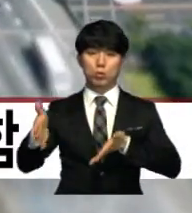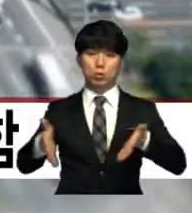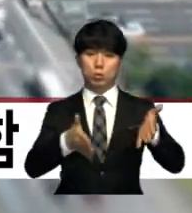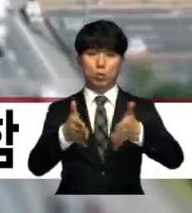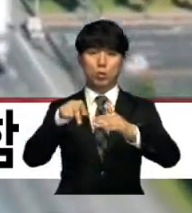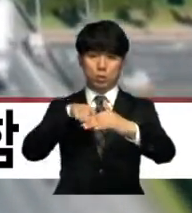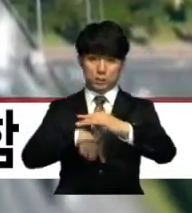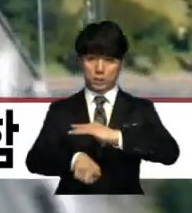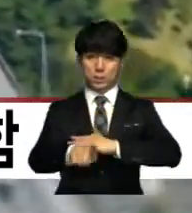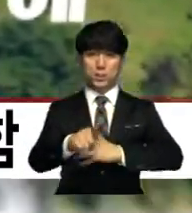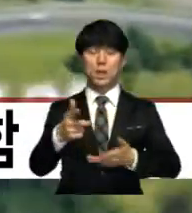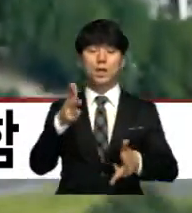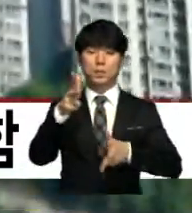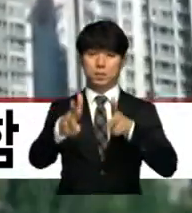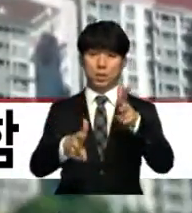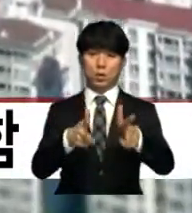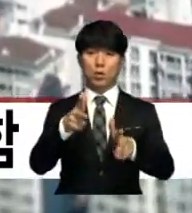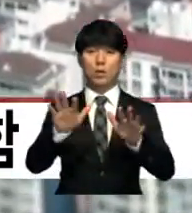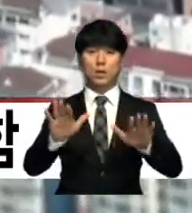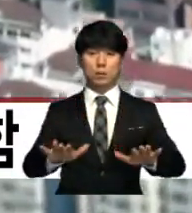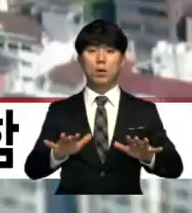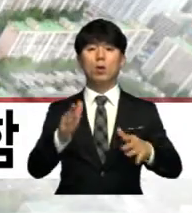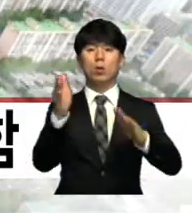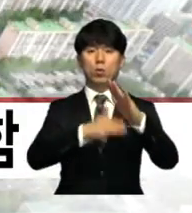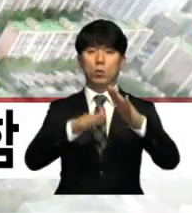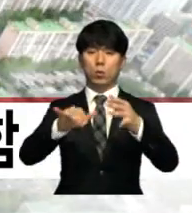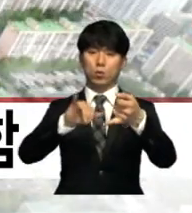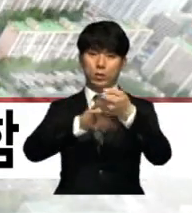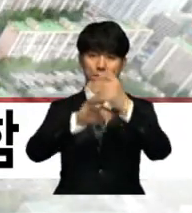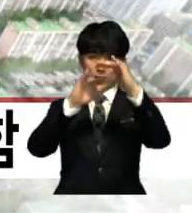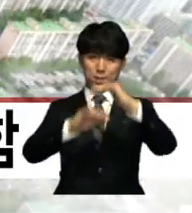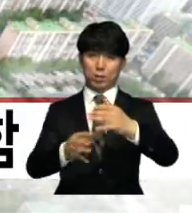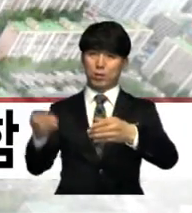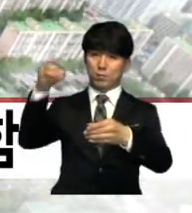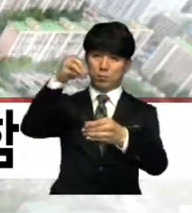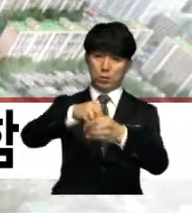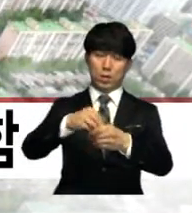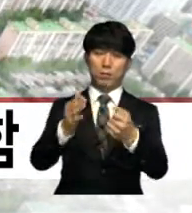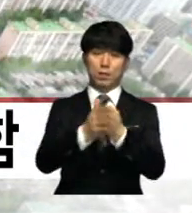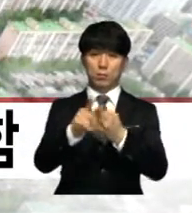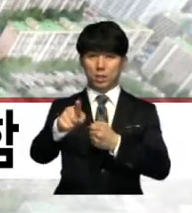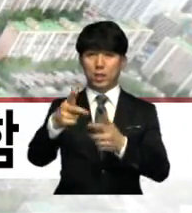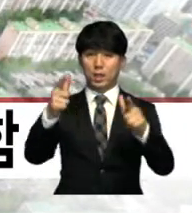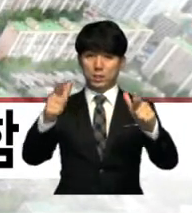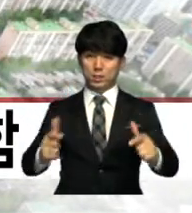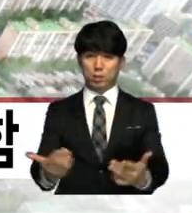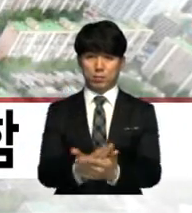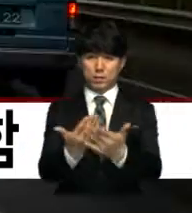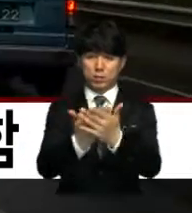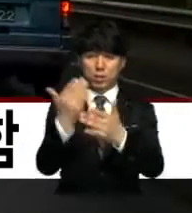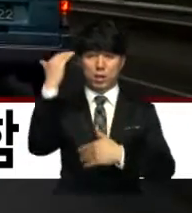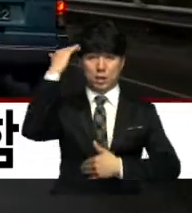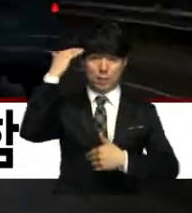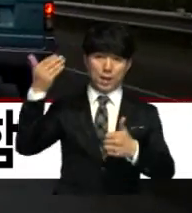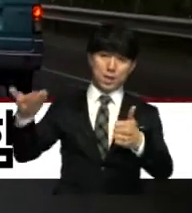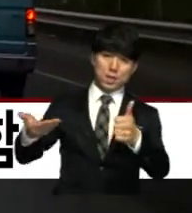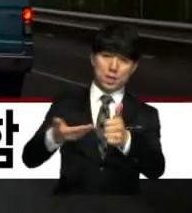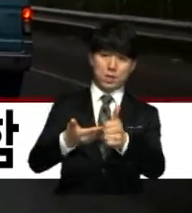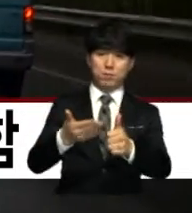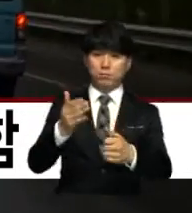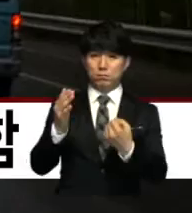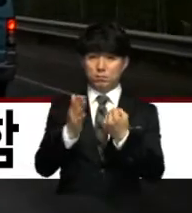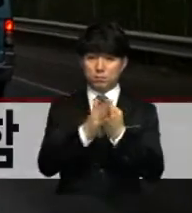후보들의 주요 공약에 포함됐습니다 경부고속도로가 지역을 단전 시키고 발전을 저해하고 있다는 치아와